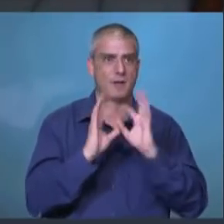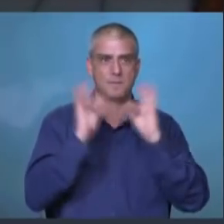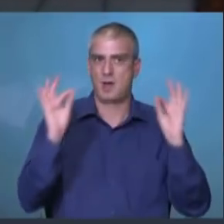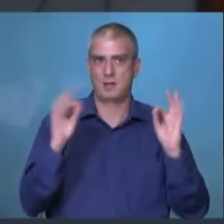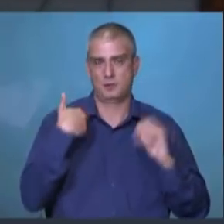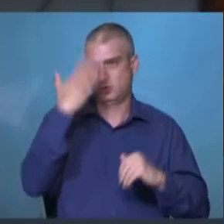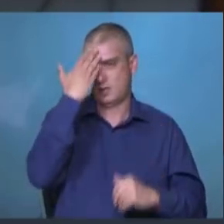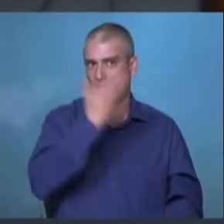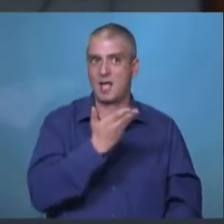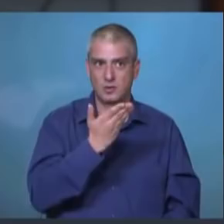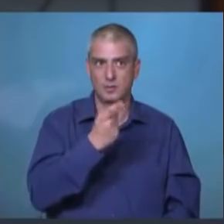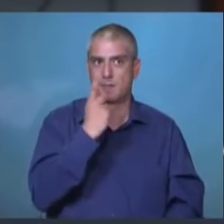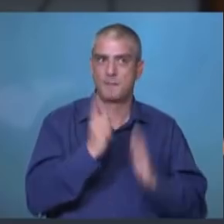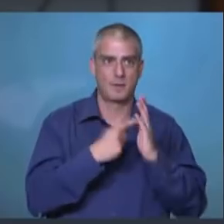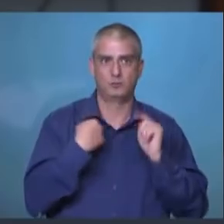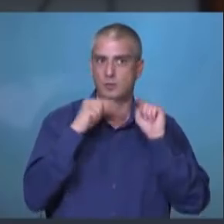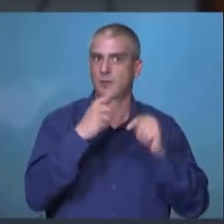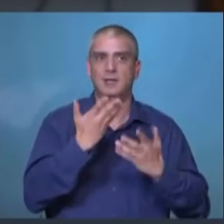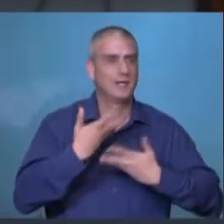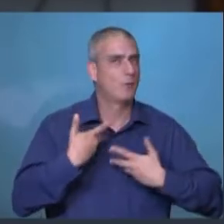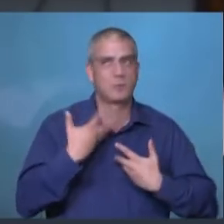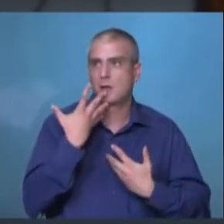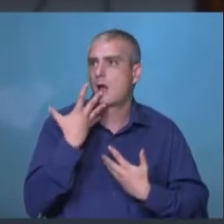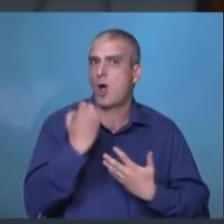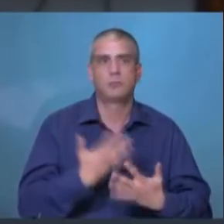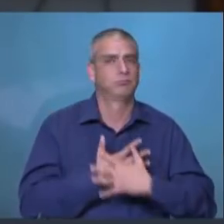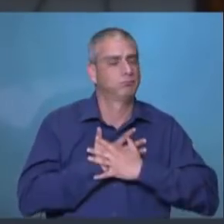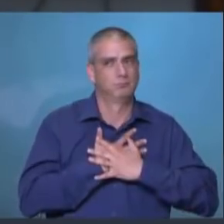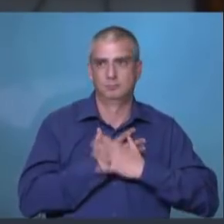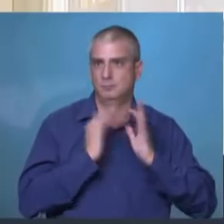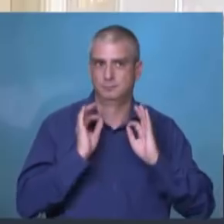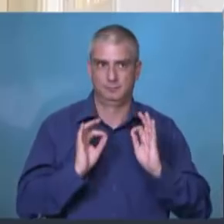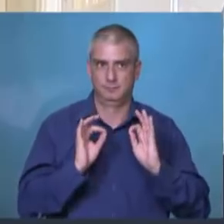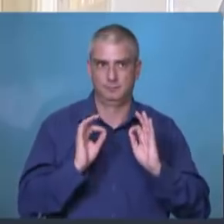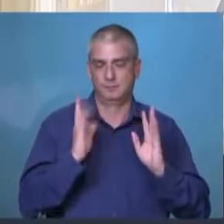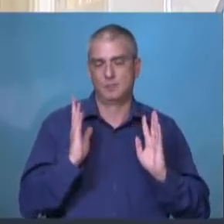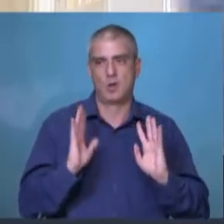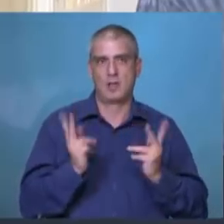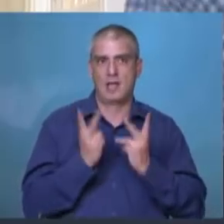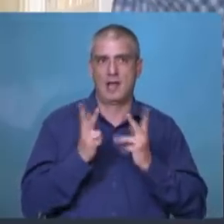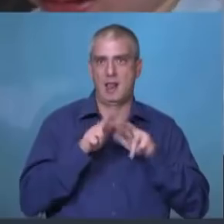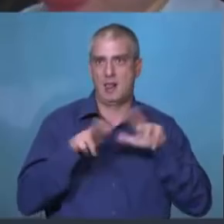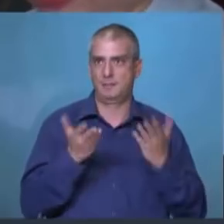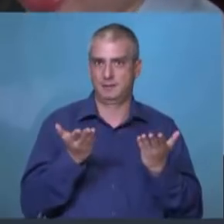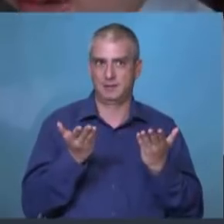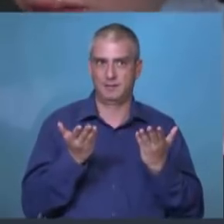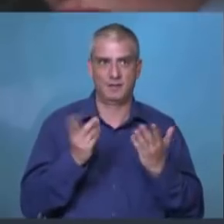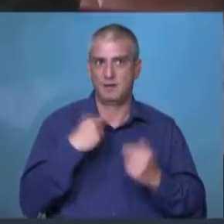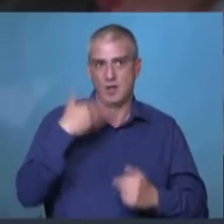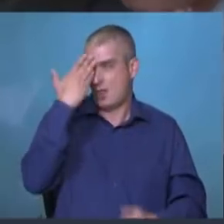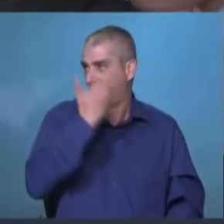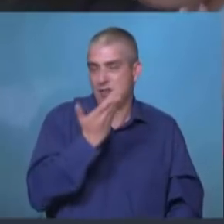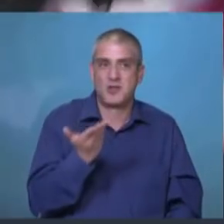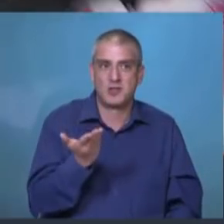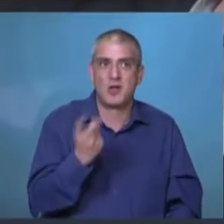I met them, and for the first time I went with, they were just warm and accepting. So they never, that made it a lot easier. אף פעם לא הכרתי אותו, זאת